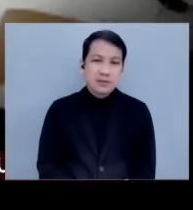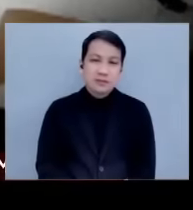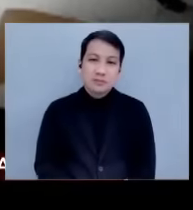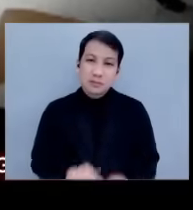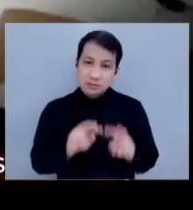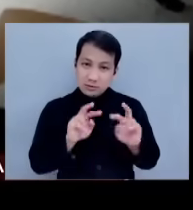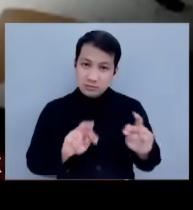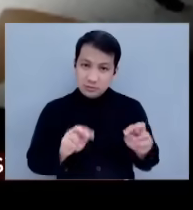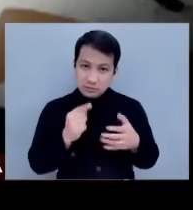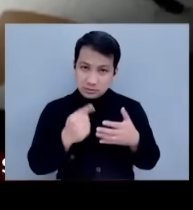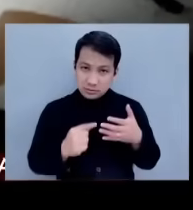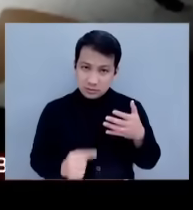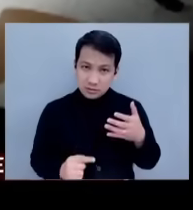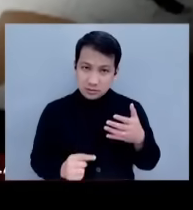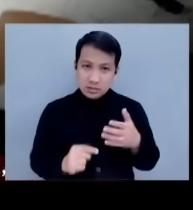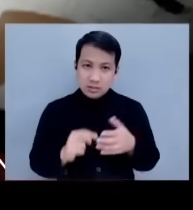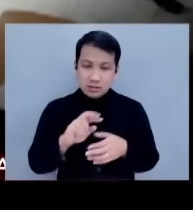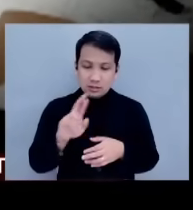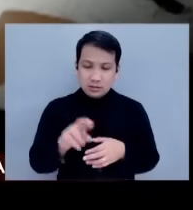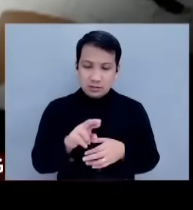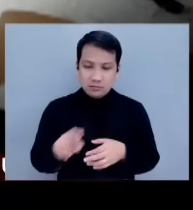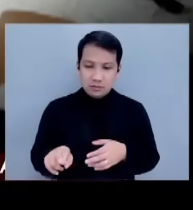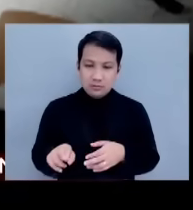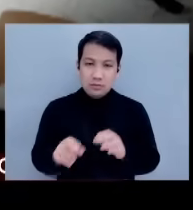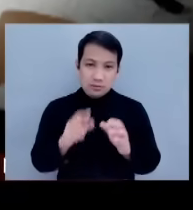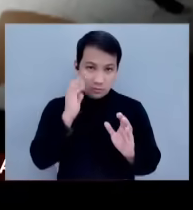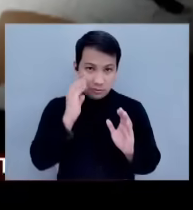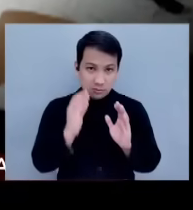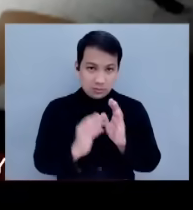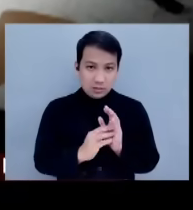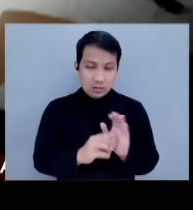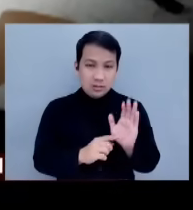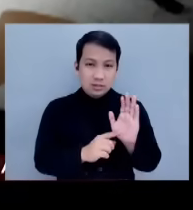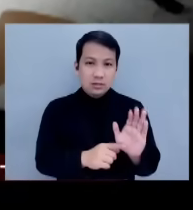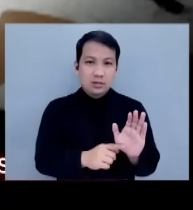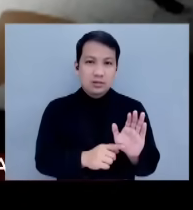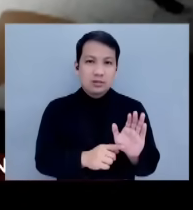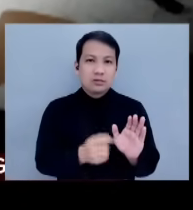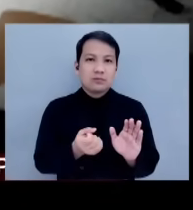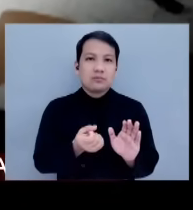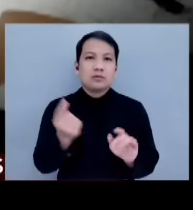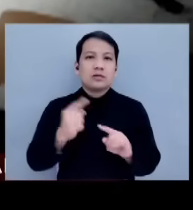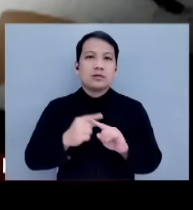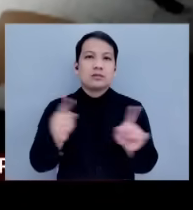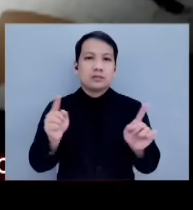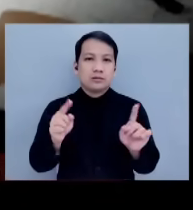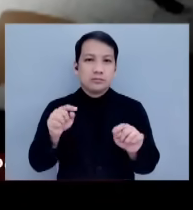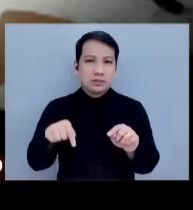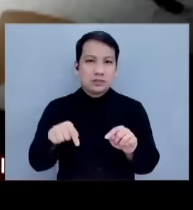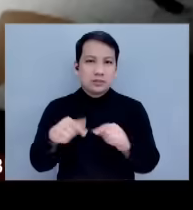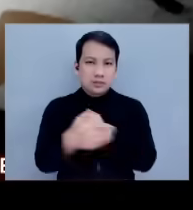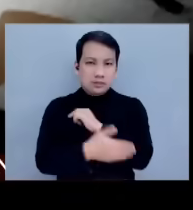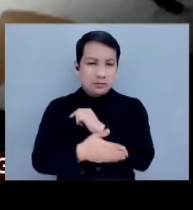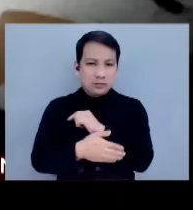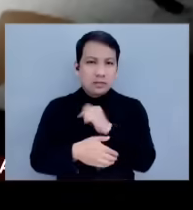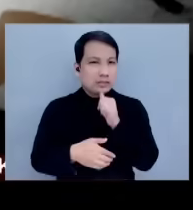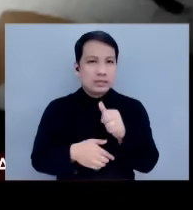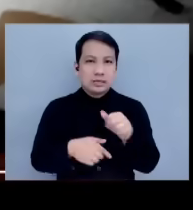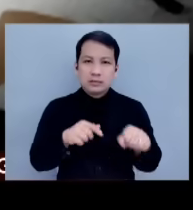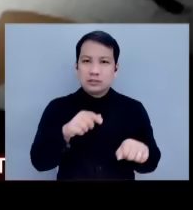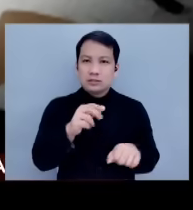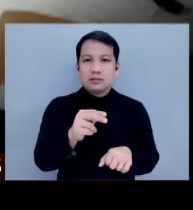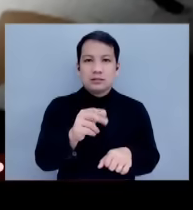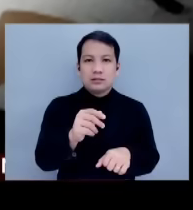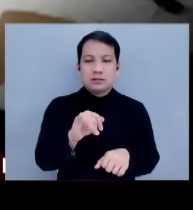PH at ng Rappler. Ang mga larawan sa ginamit na post ay kuha sa ibang bansa at hindi po sa NAIA. Naglabas